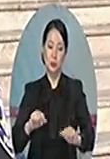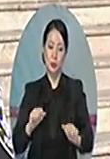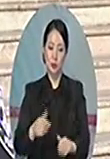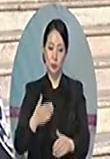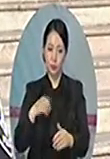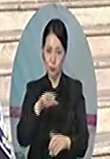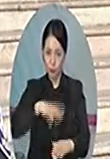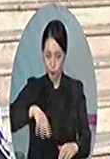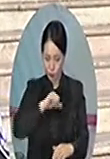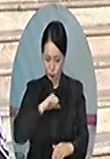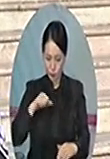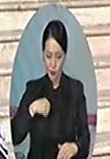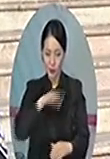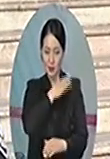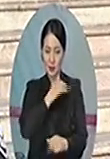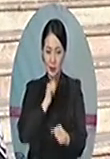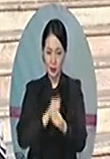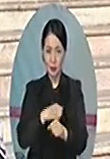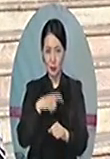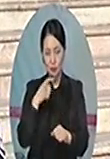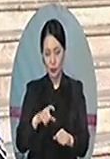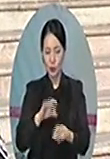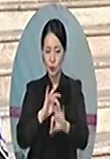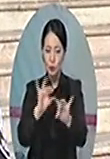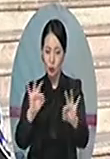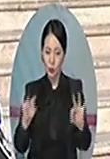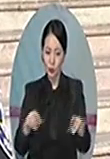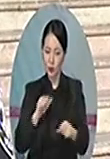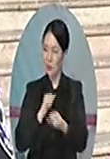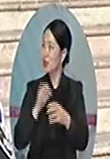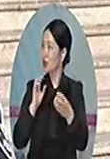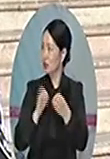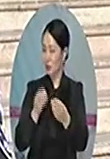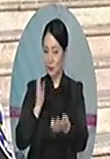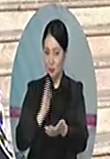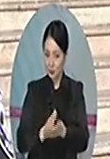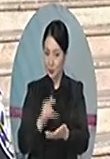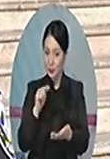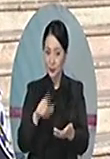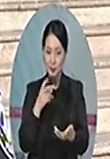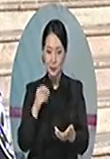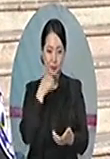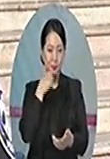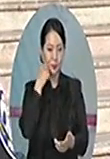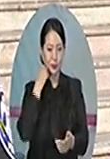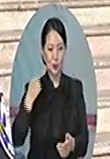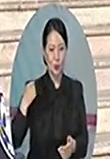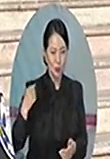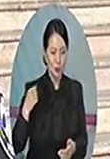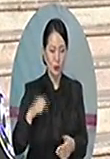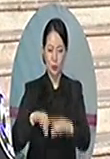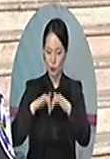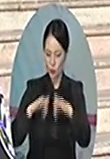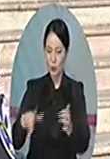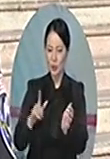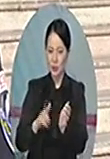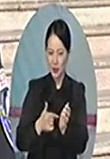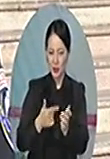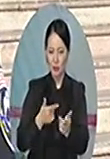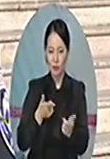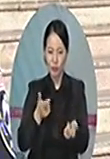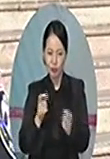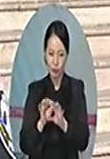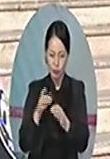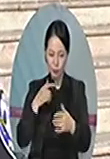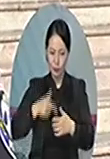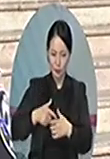өөрсдөө цагдаагийн албан агч маань янз бүрийн орчин нөхцөлд үүрэг гүйцэтгэдэг. Энэ үед бол бие хүч болон тусгай эрх эрх